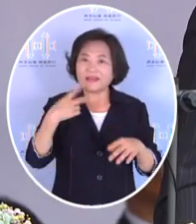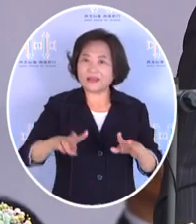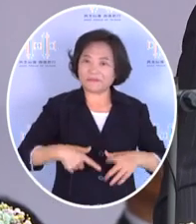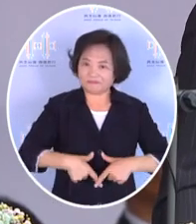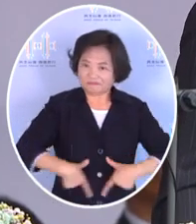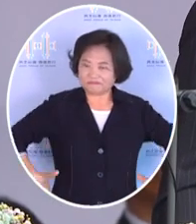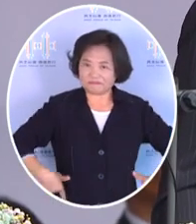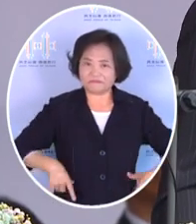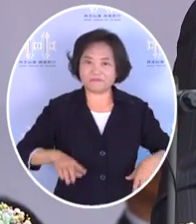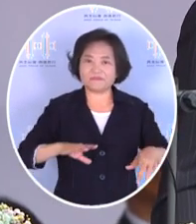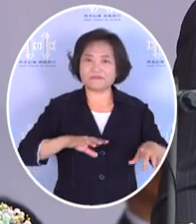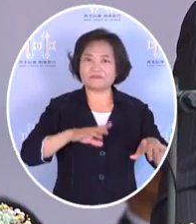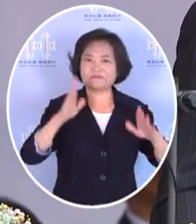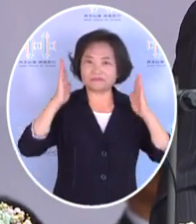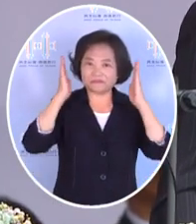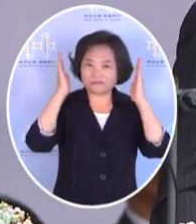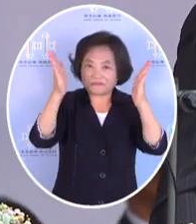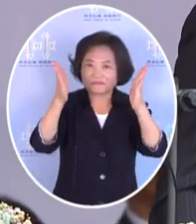敢地走向世界。